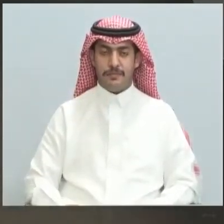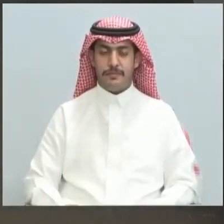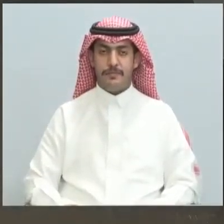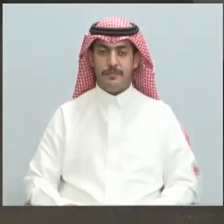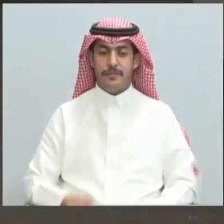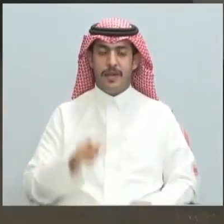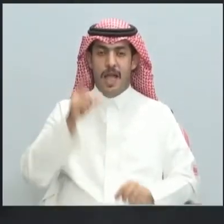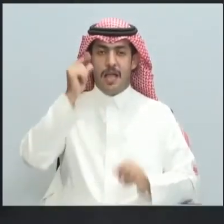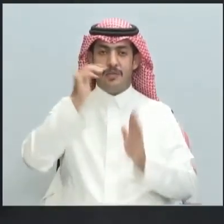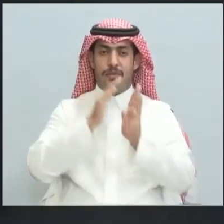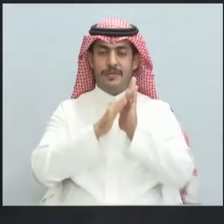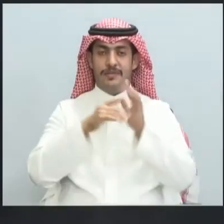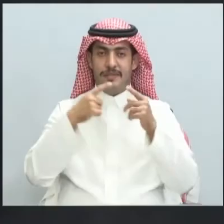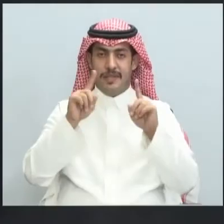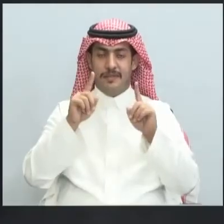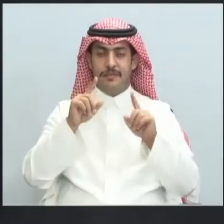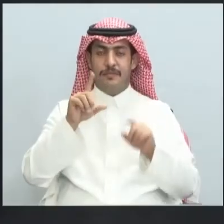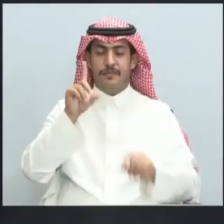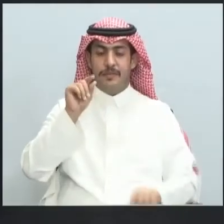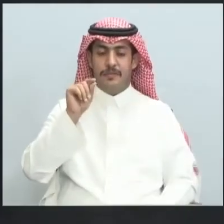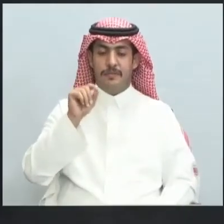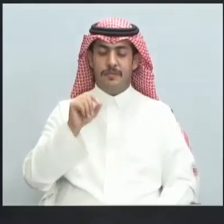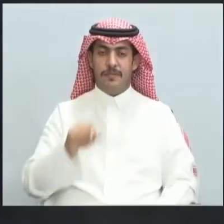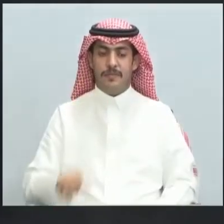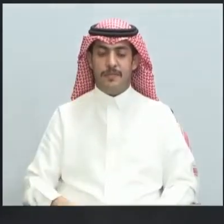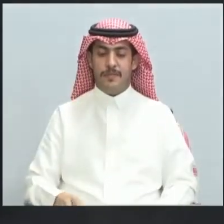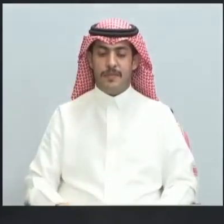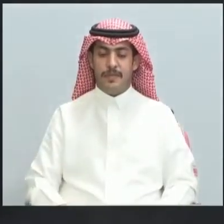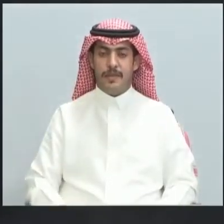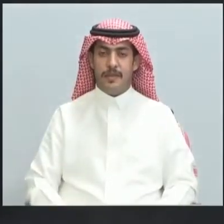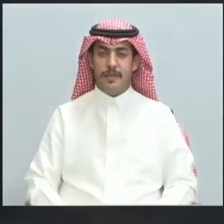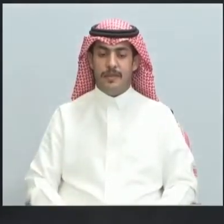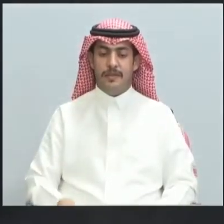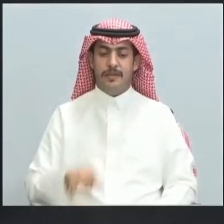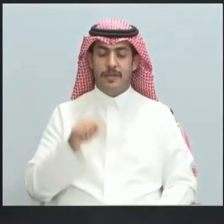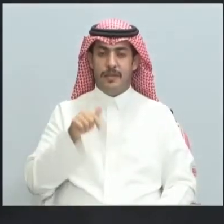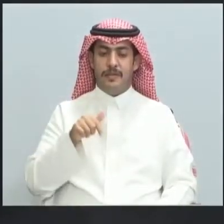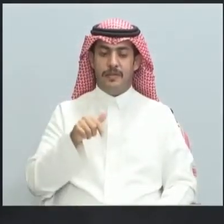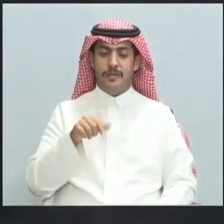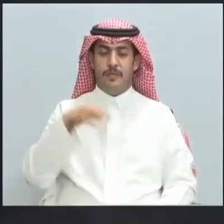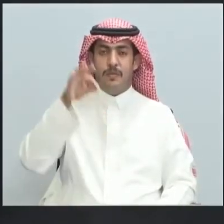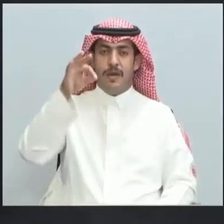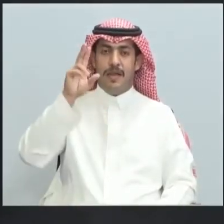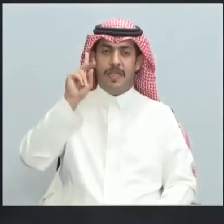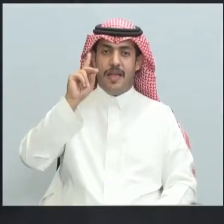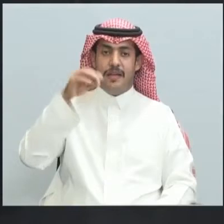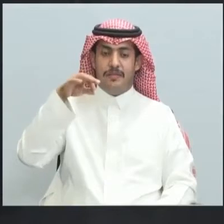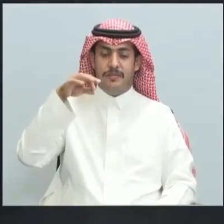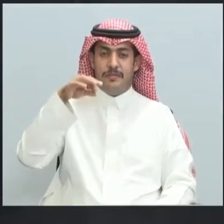مضلله صح ولا لابطال بارك الله فيكم الان نحضر الورقه الثانيه ابنائي وبناتي